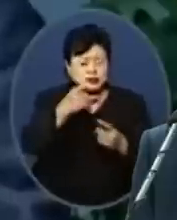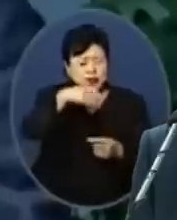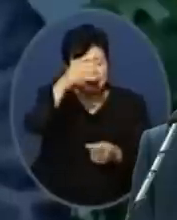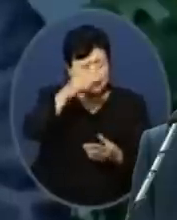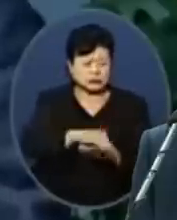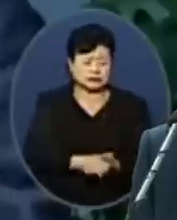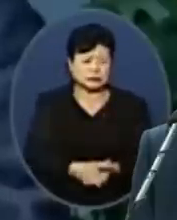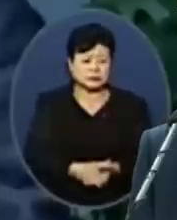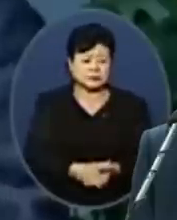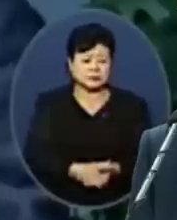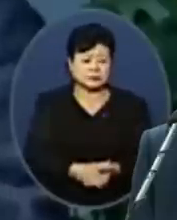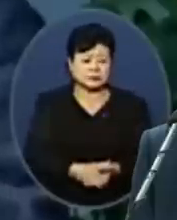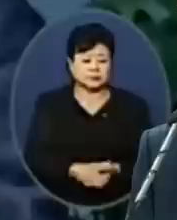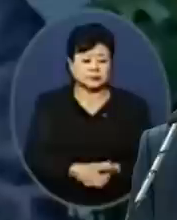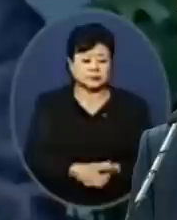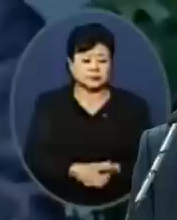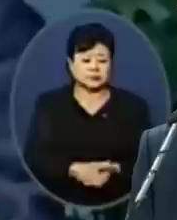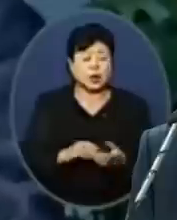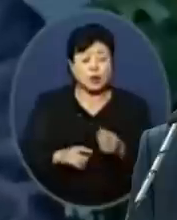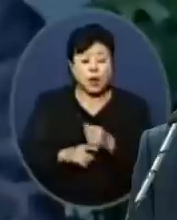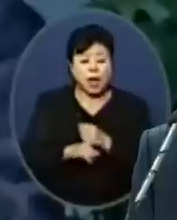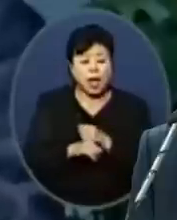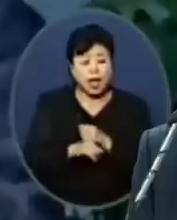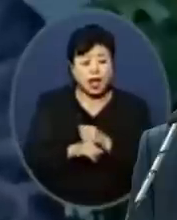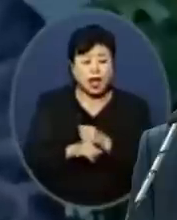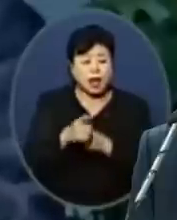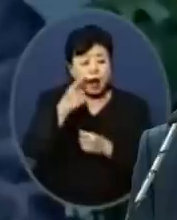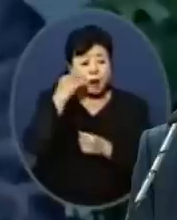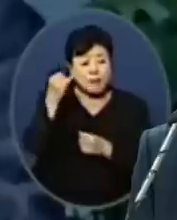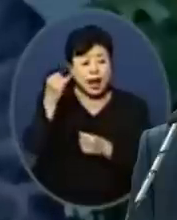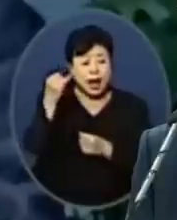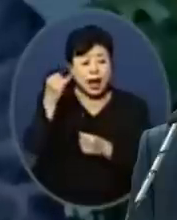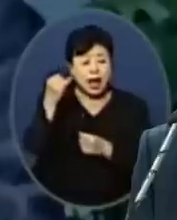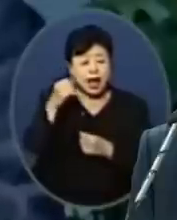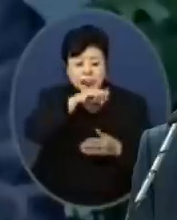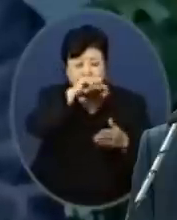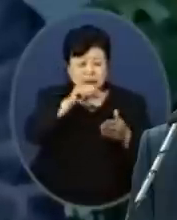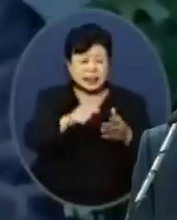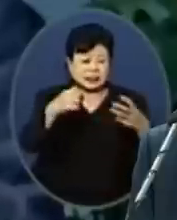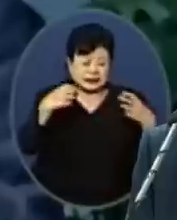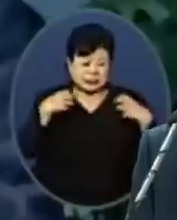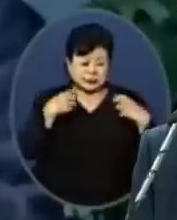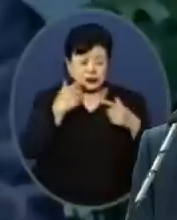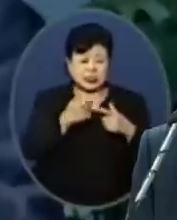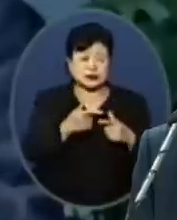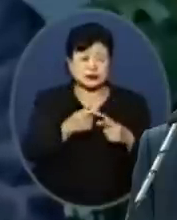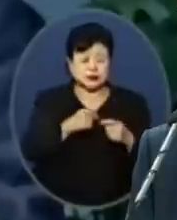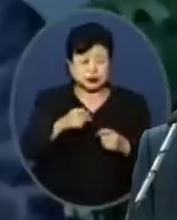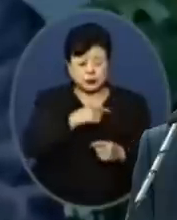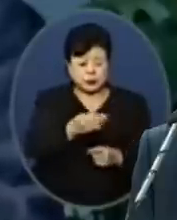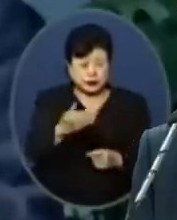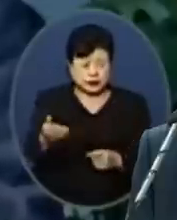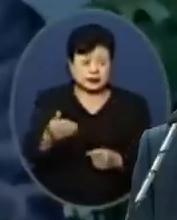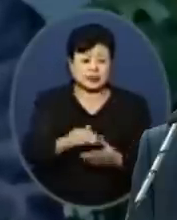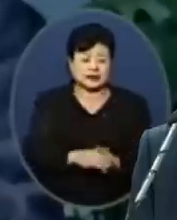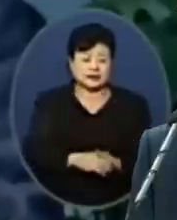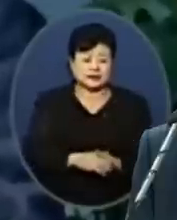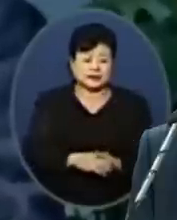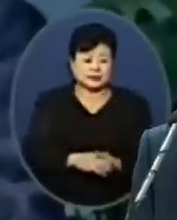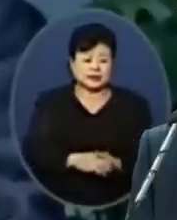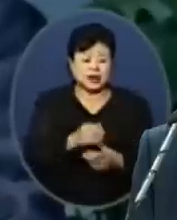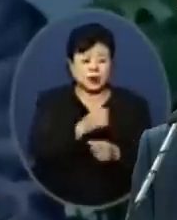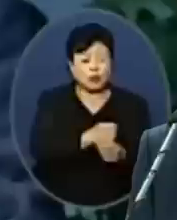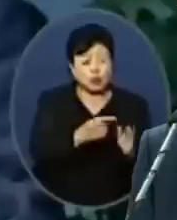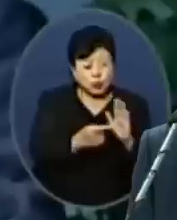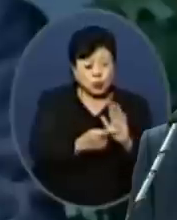떨어진 것입니다. 왜냐하면 어머니의 일생을 책임지고 예수님이 몸짓고 피를 흘려주셨는데 그